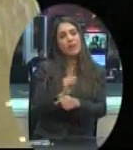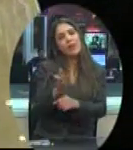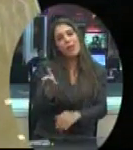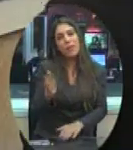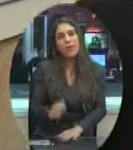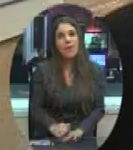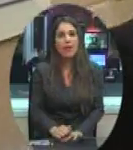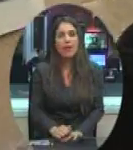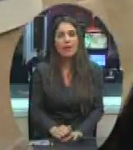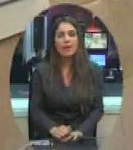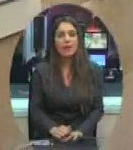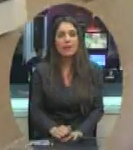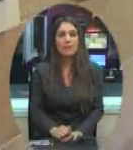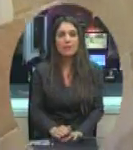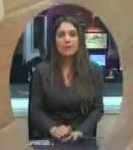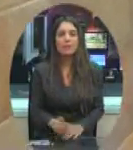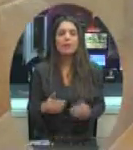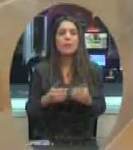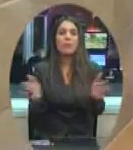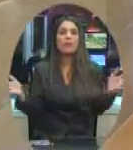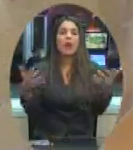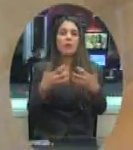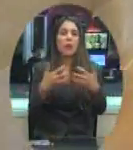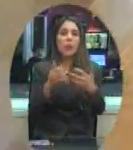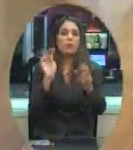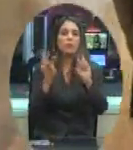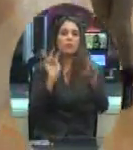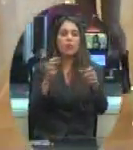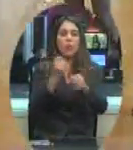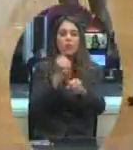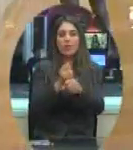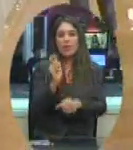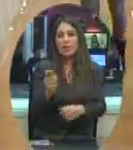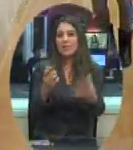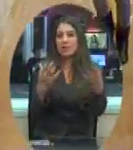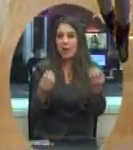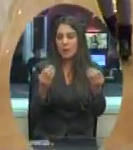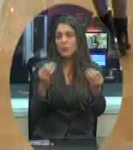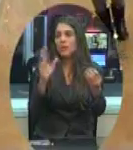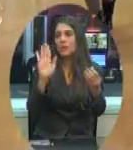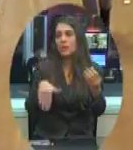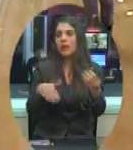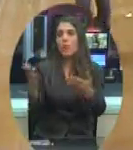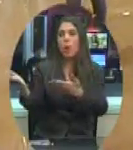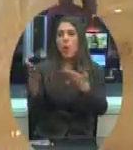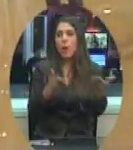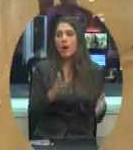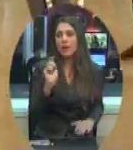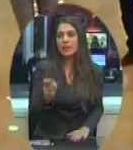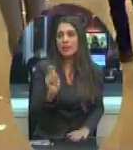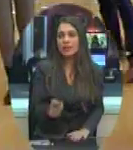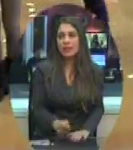את הכנסת. בפתיחת התערוכות נכחו עובדי כנסת רבים וגם עורכי הכנסת, שמבחינתם